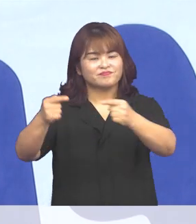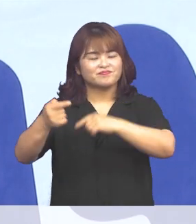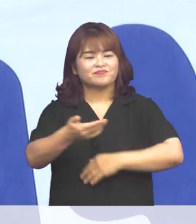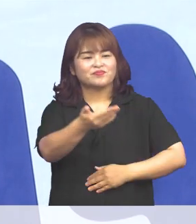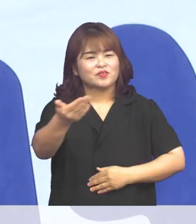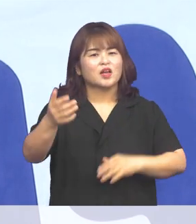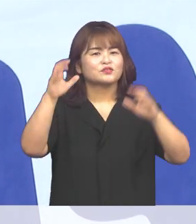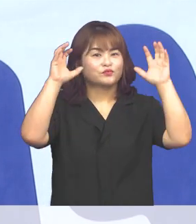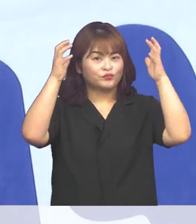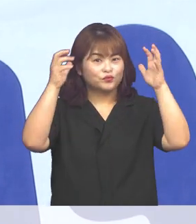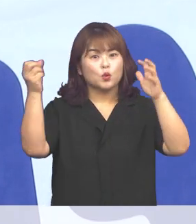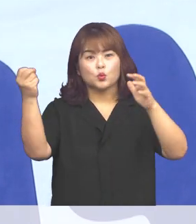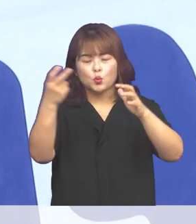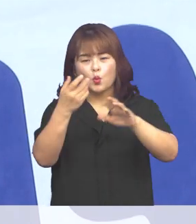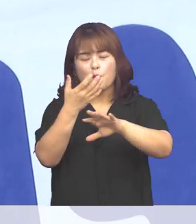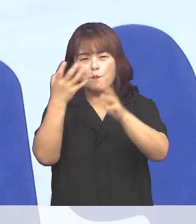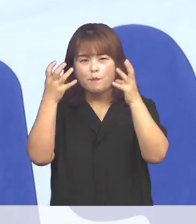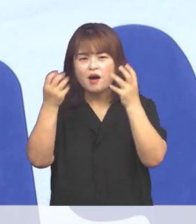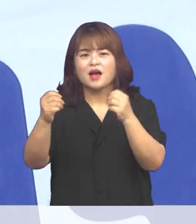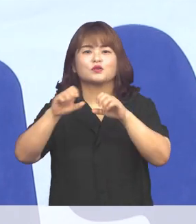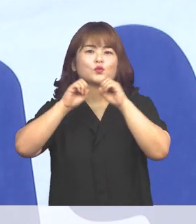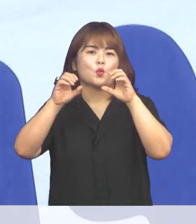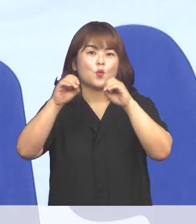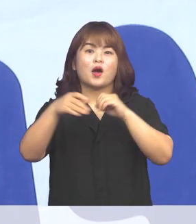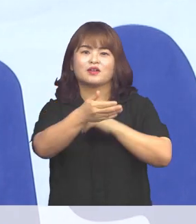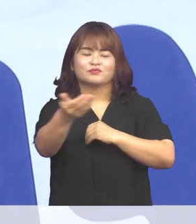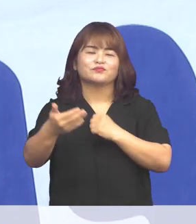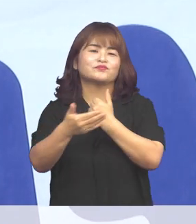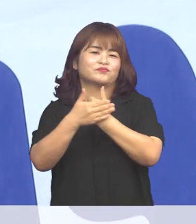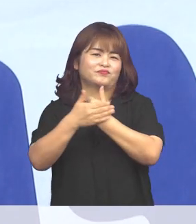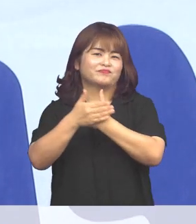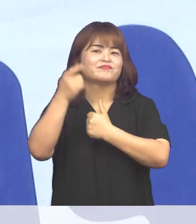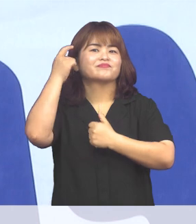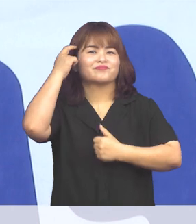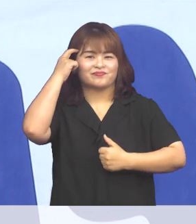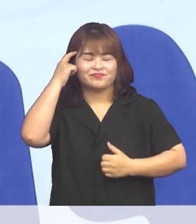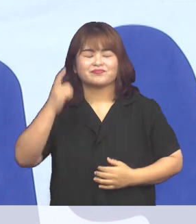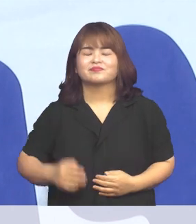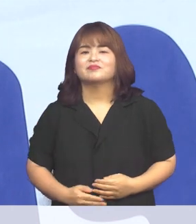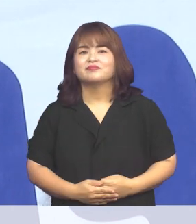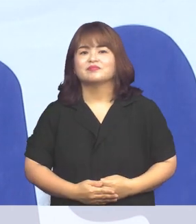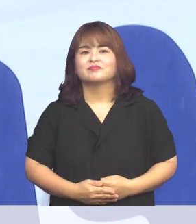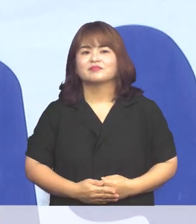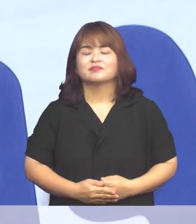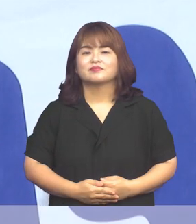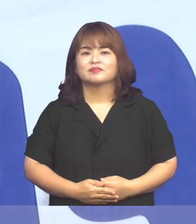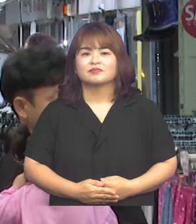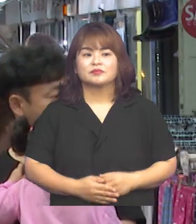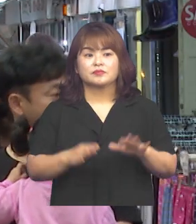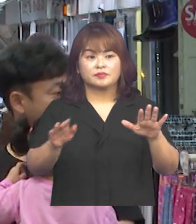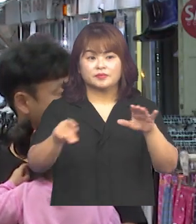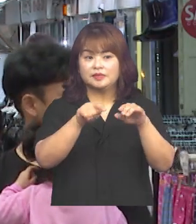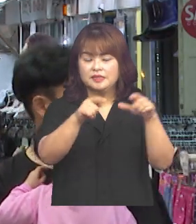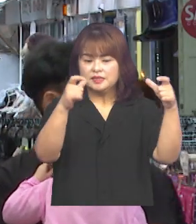여러분들께서 응원해 주시고 또 많이 홍보해 주시는 덕분이라고 생각을 합니다.